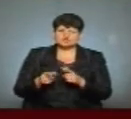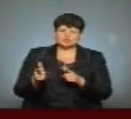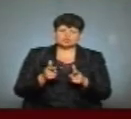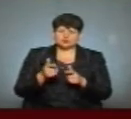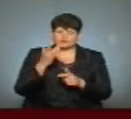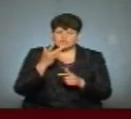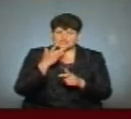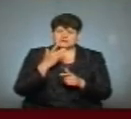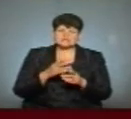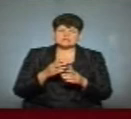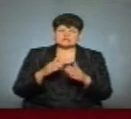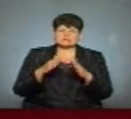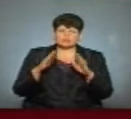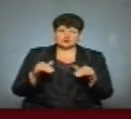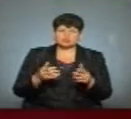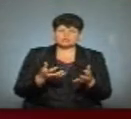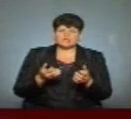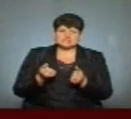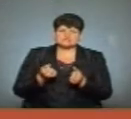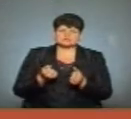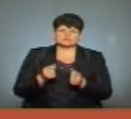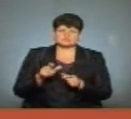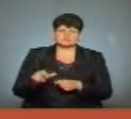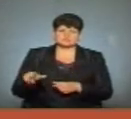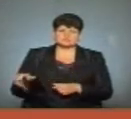табори Тернопільщини до приїзду дітей?